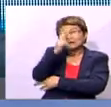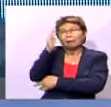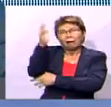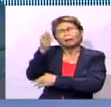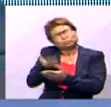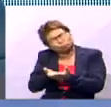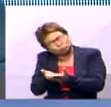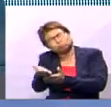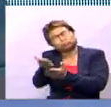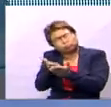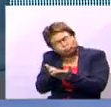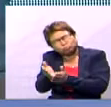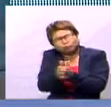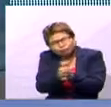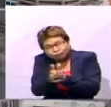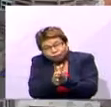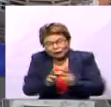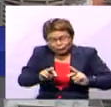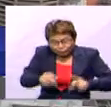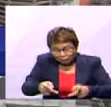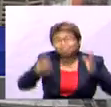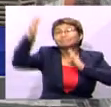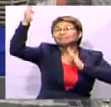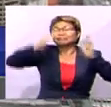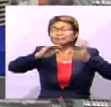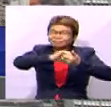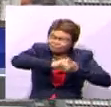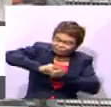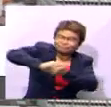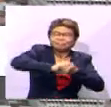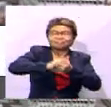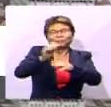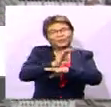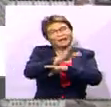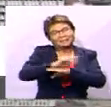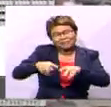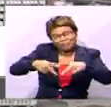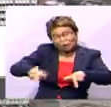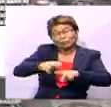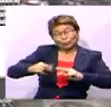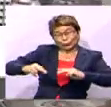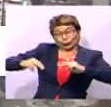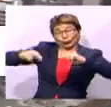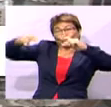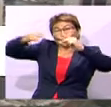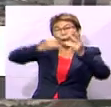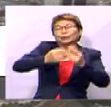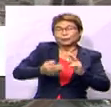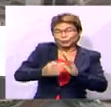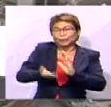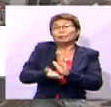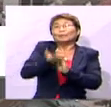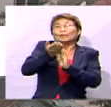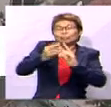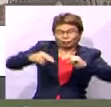akan terus berusaha menjadikan Malaysia lebih mesra perniagaan dan pasaran selain meningkatkan ketelusan,